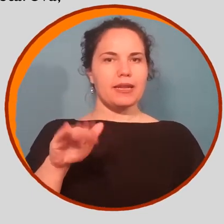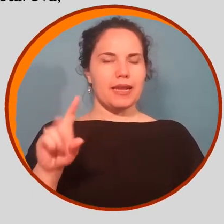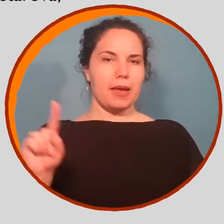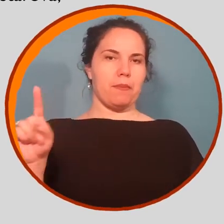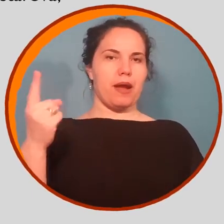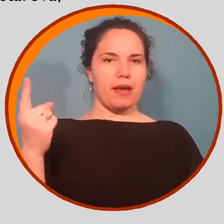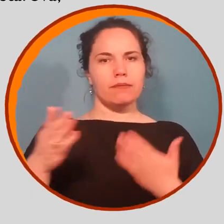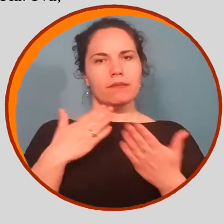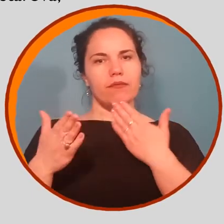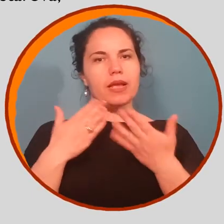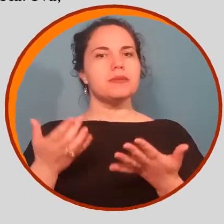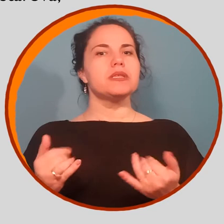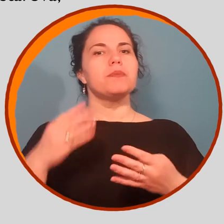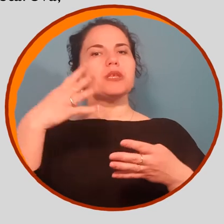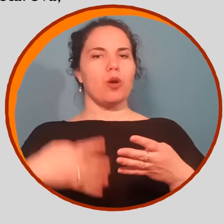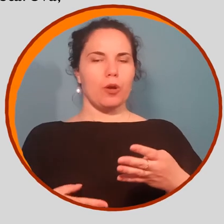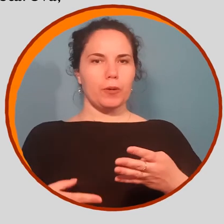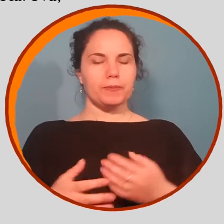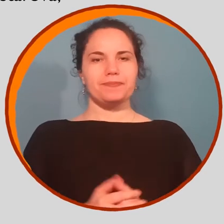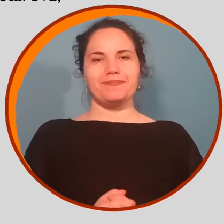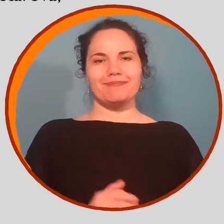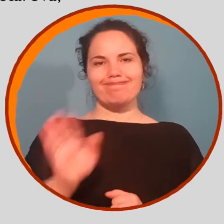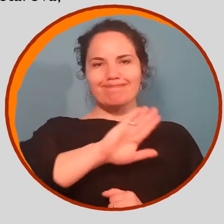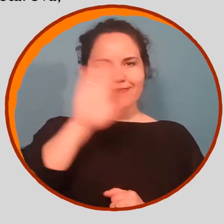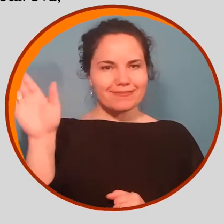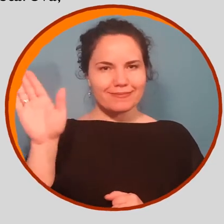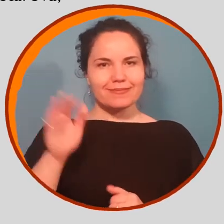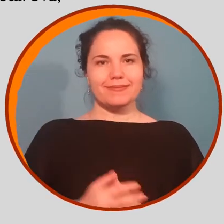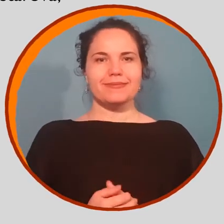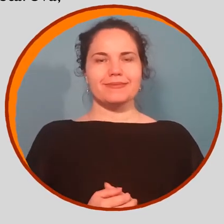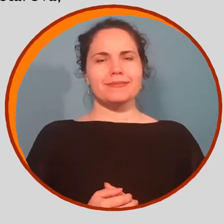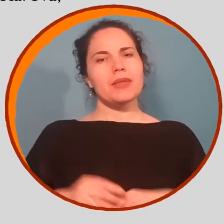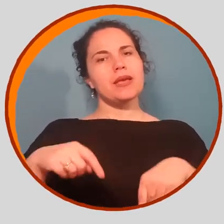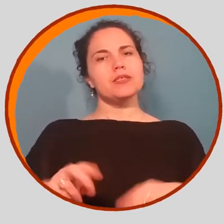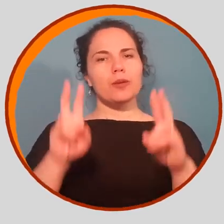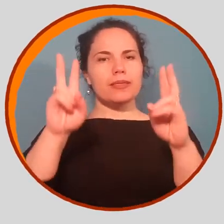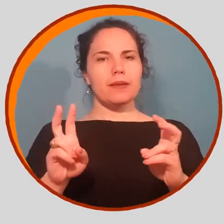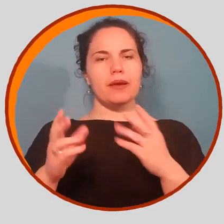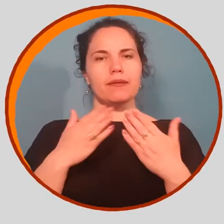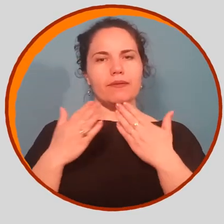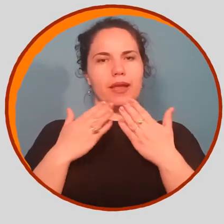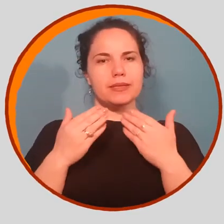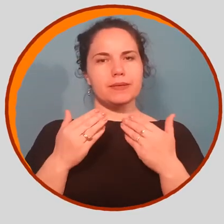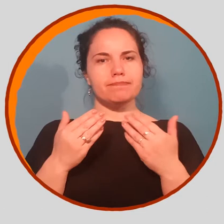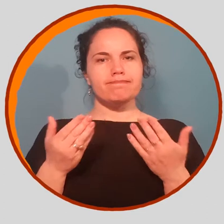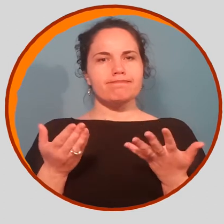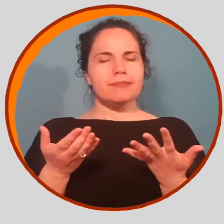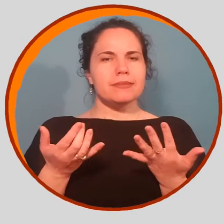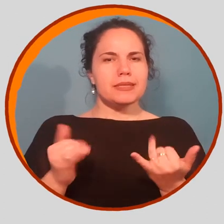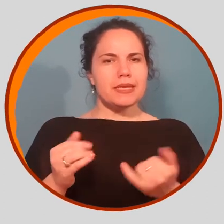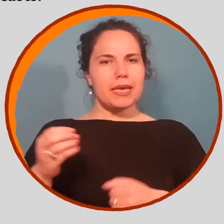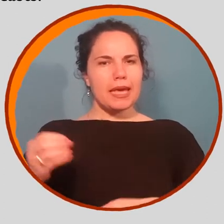e psikologjisë, siç janë Florian Kulla, psikolog klinik dhe psikoterapeut, dhe Anila Sustarova, psikoterapiste dhe psikologe